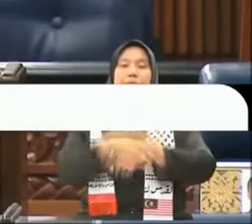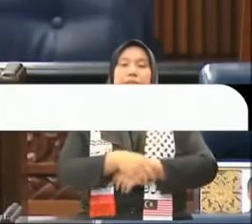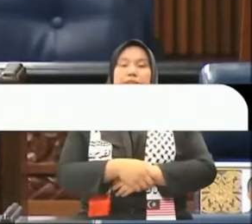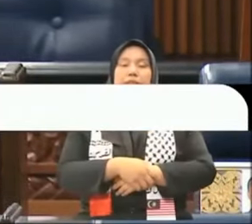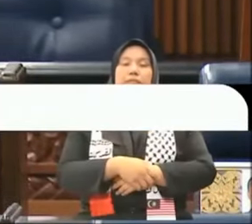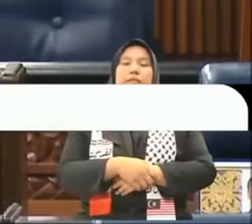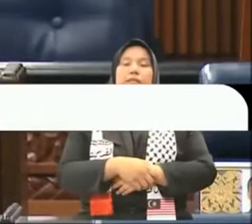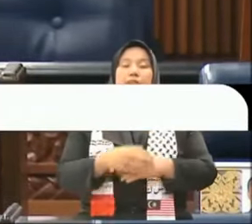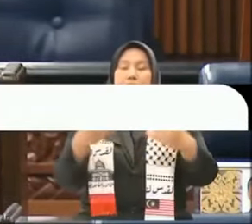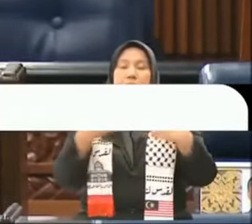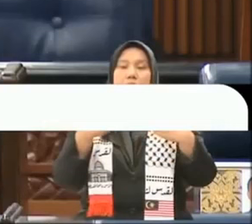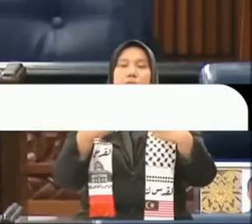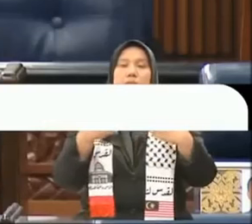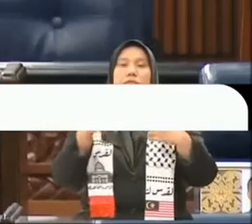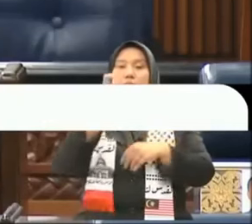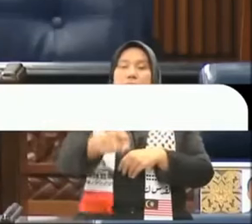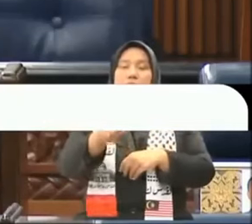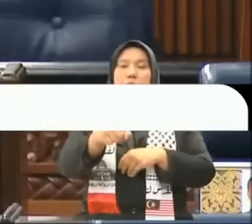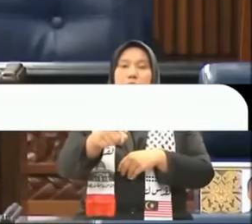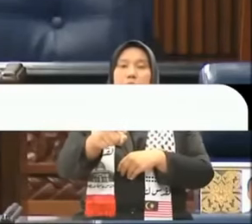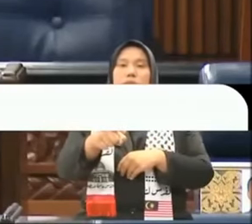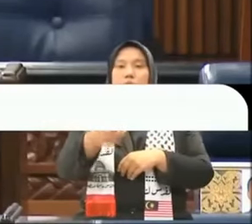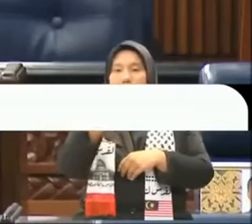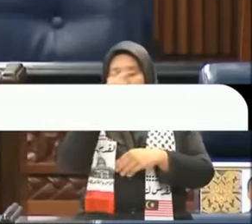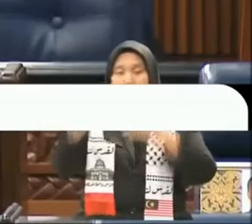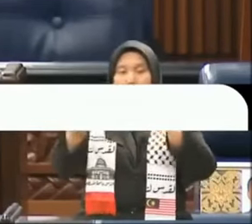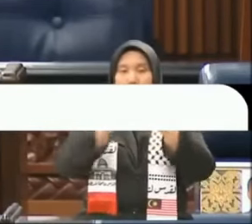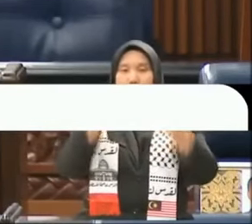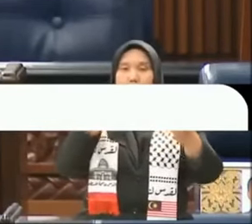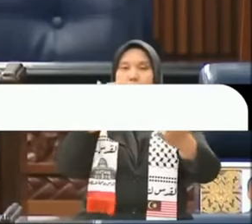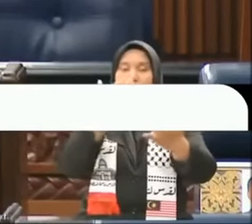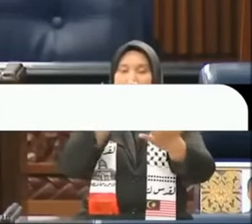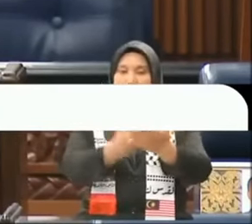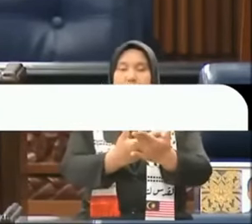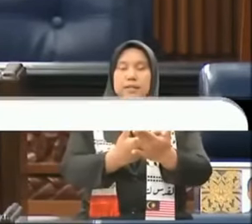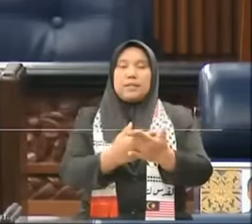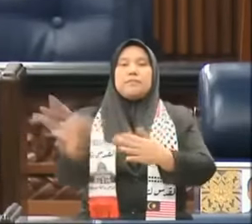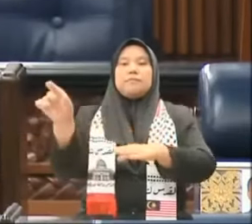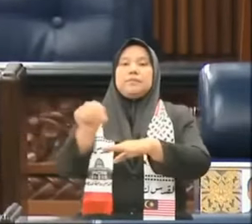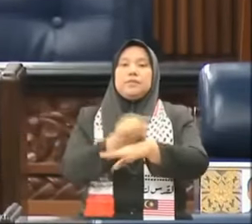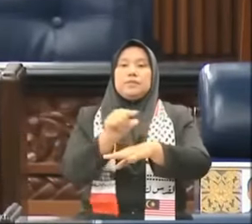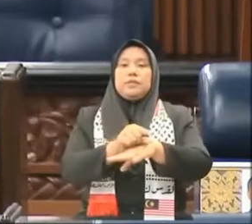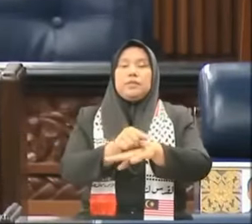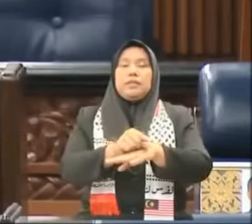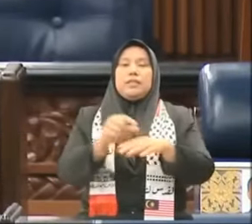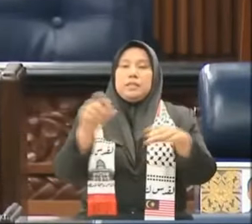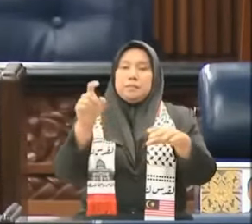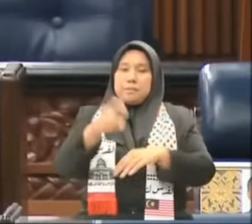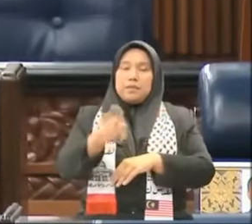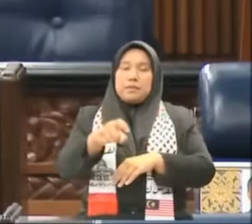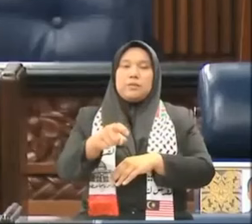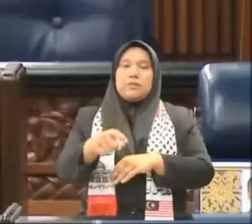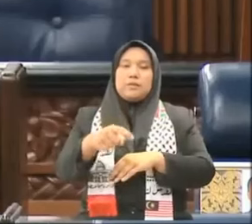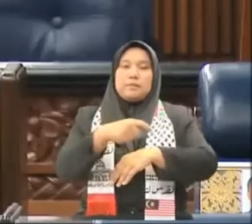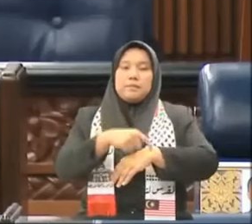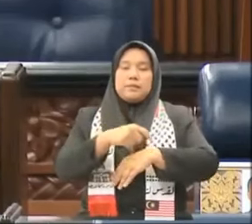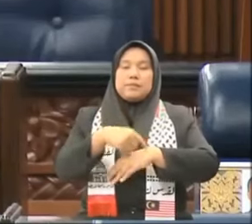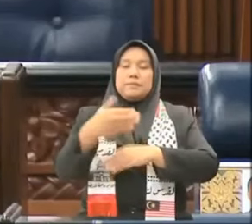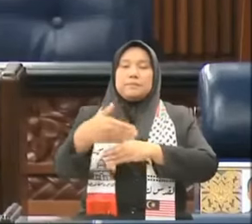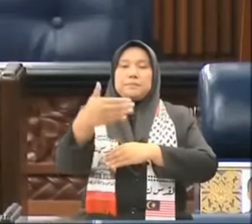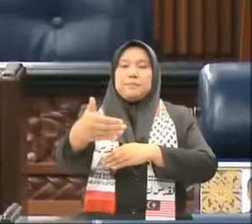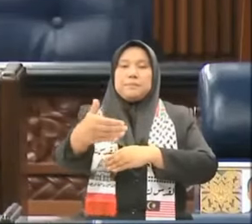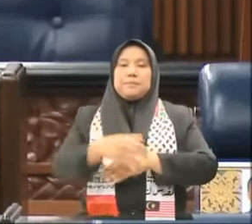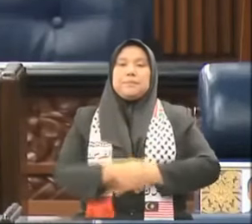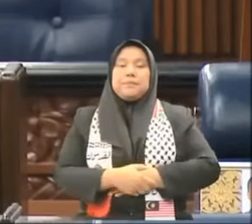keperluan untuk kita tambah baik kerangka perundangan yang diperlukan dari masa ke masa dan buat masa